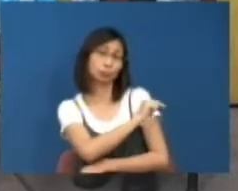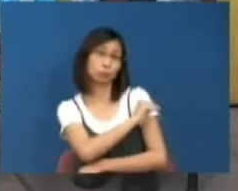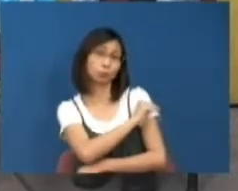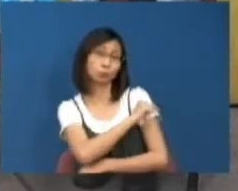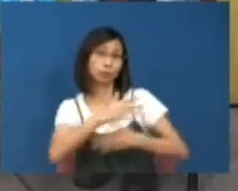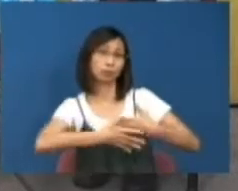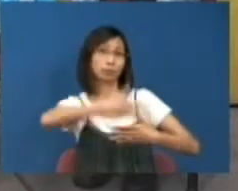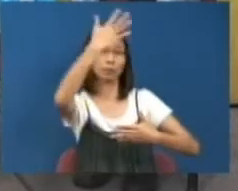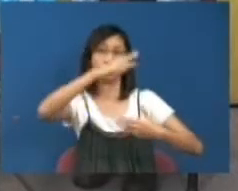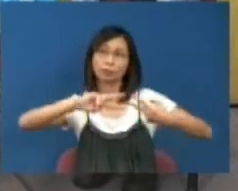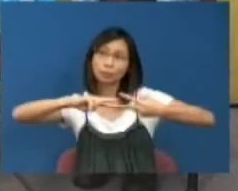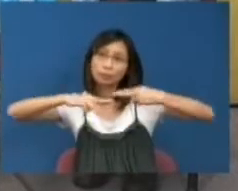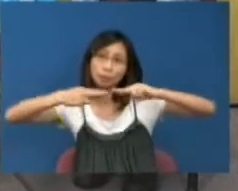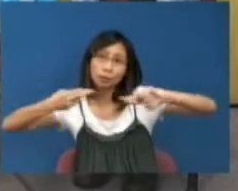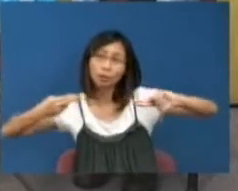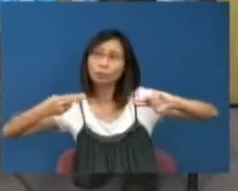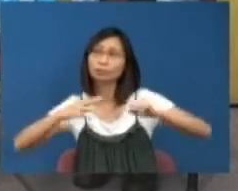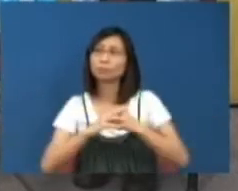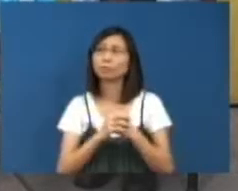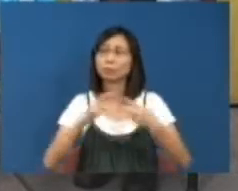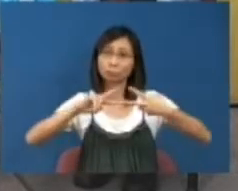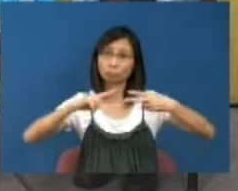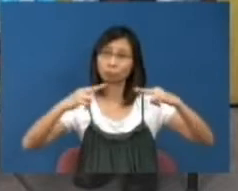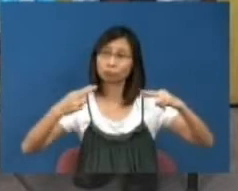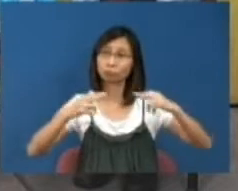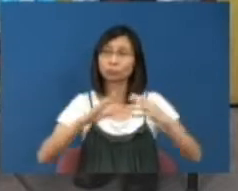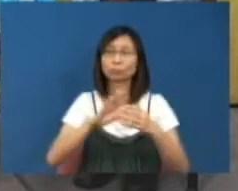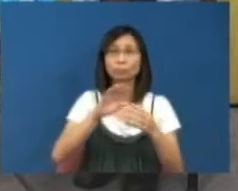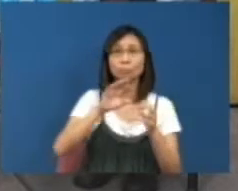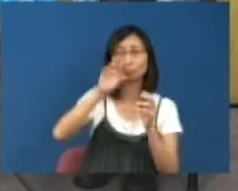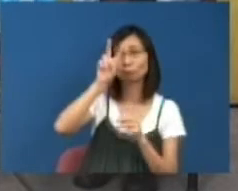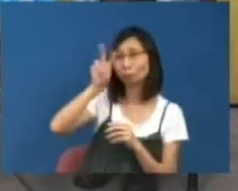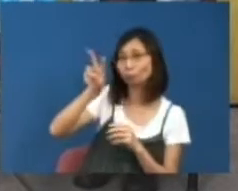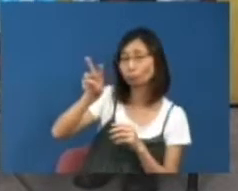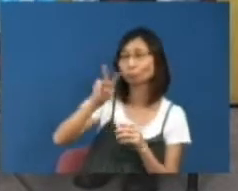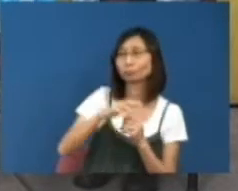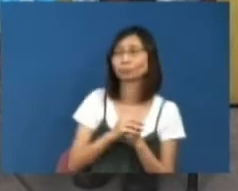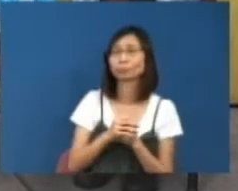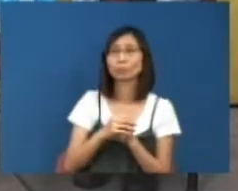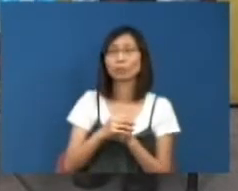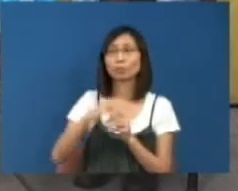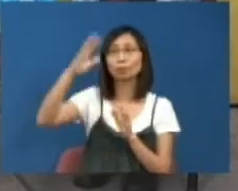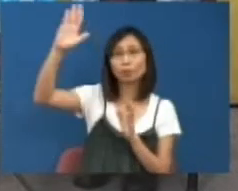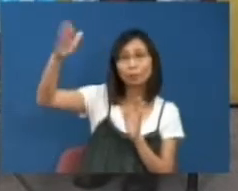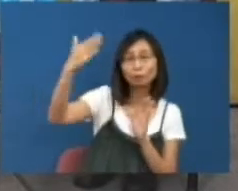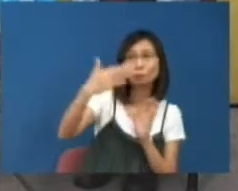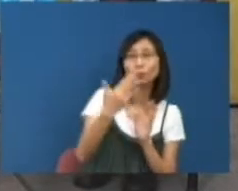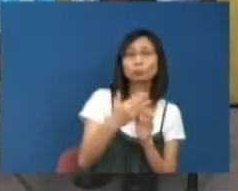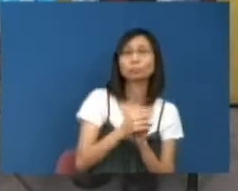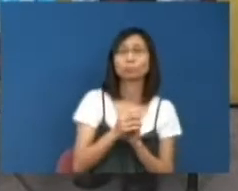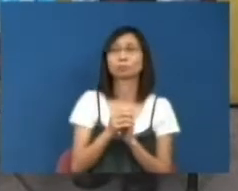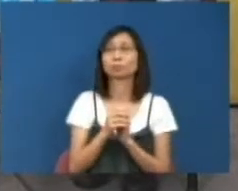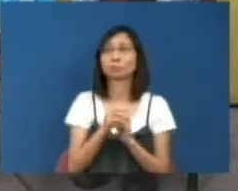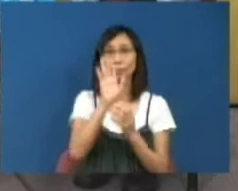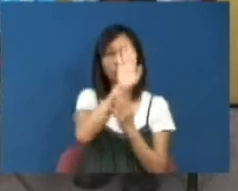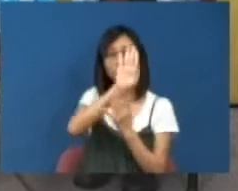就 twist 咗嘅，佢即係寧願擰翻扭擰翻佢，即係望翻到即係接風口嘅方向。 冇錯啦，冇錯。 咁你先即係